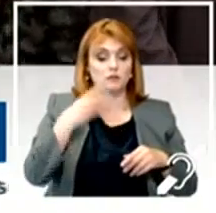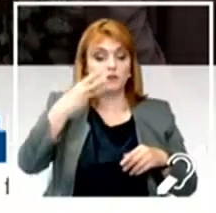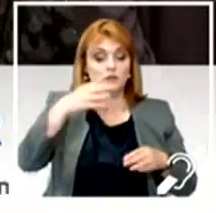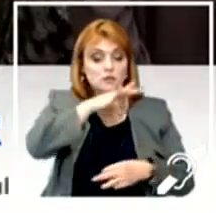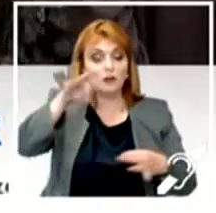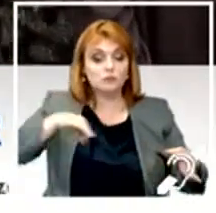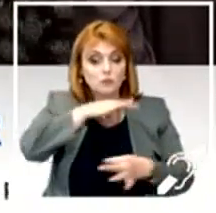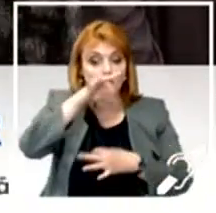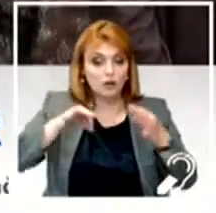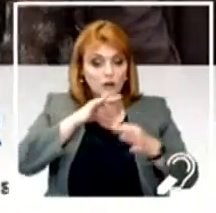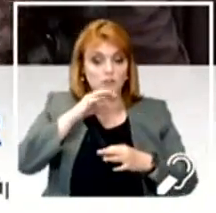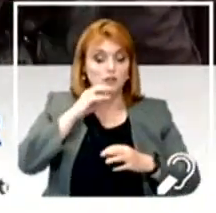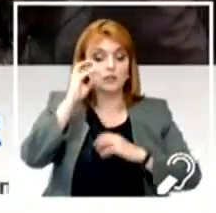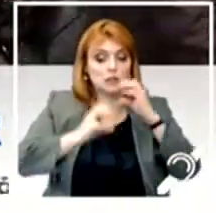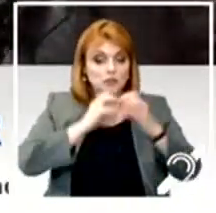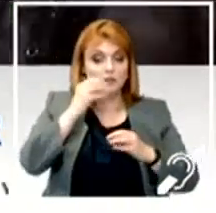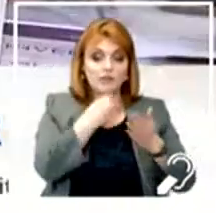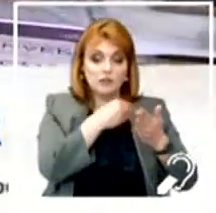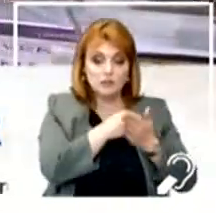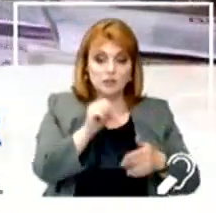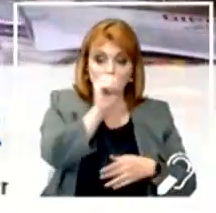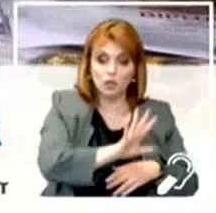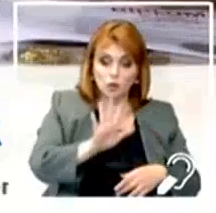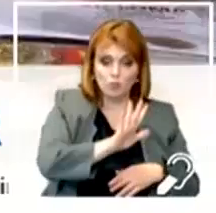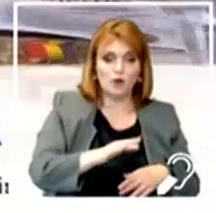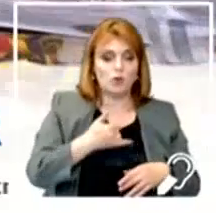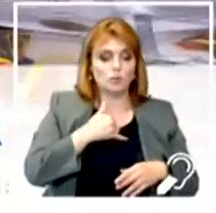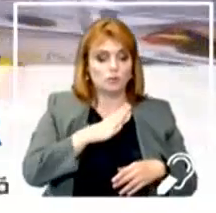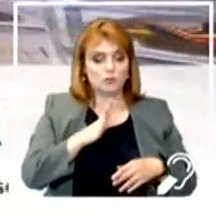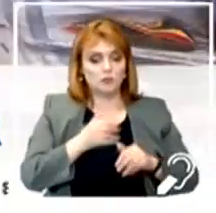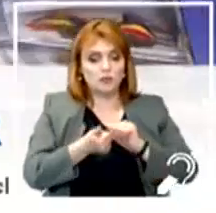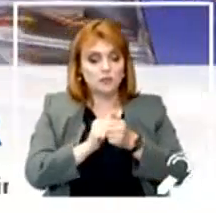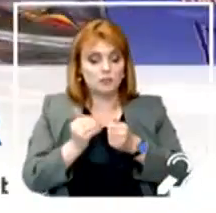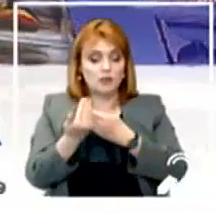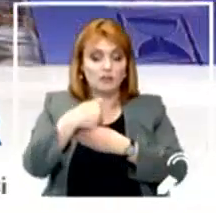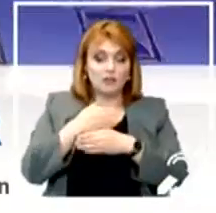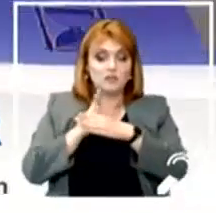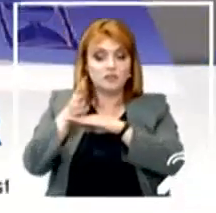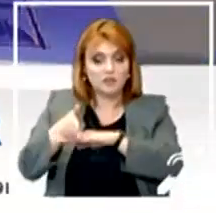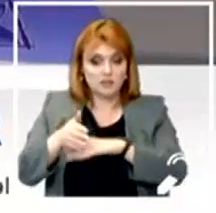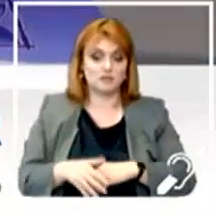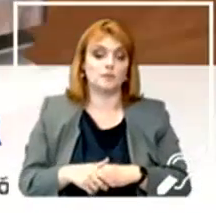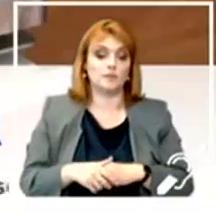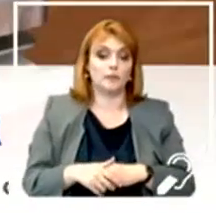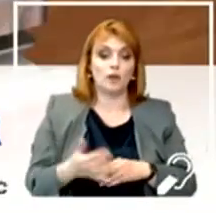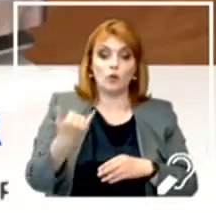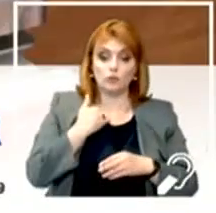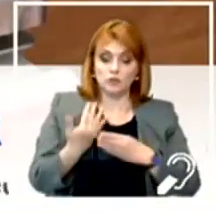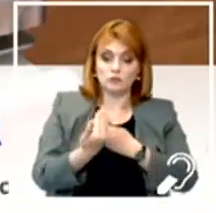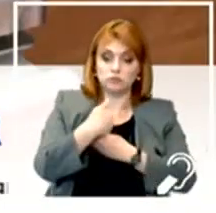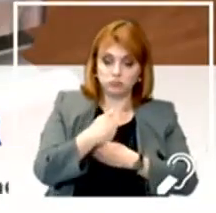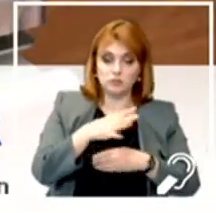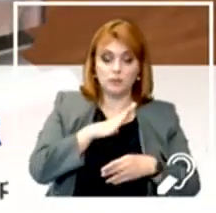internaționale finanțate de Uniunea Europeană. Am făcut schimb de vizite. La noi au fost foarte